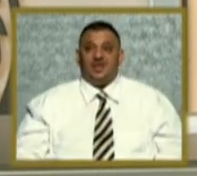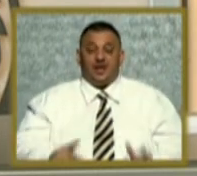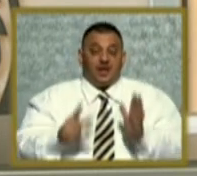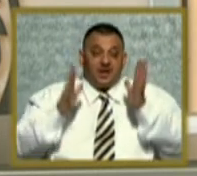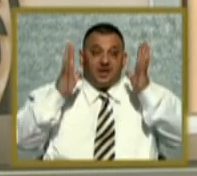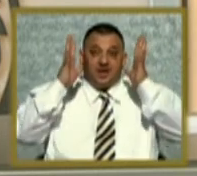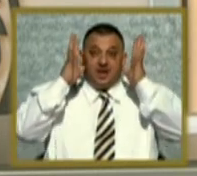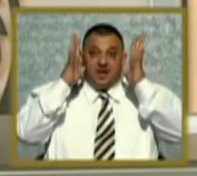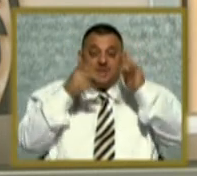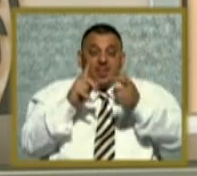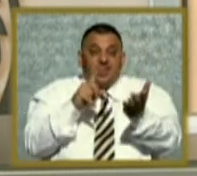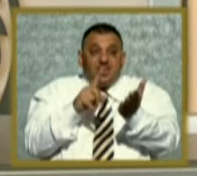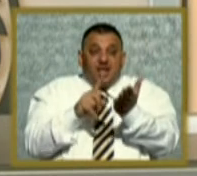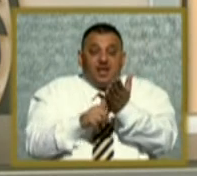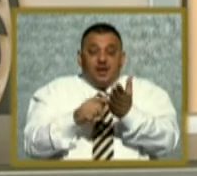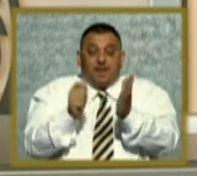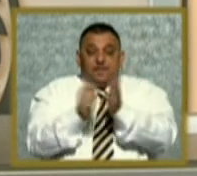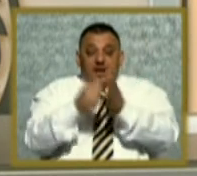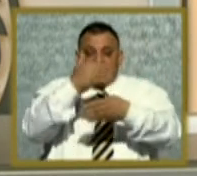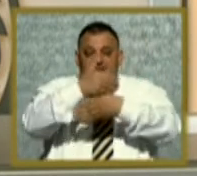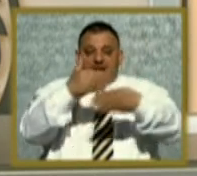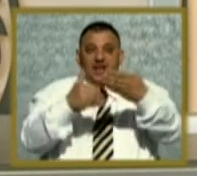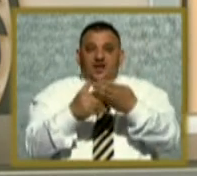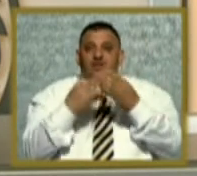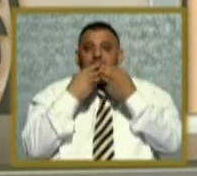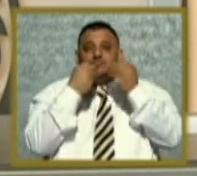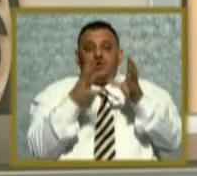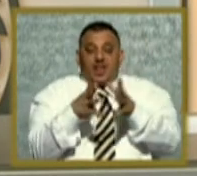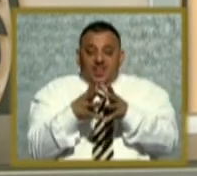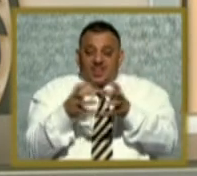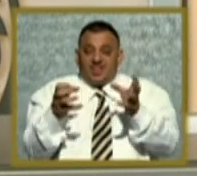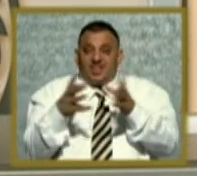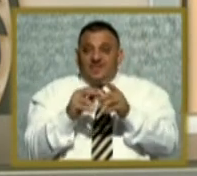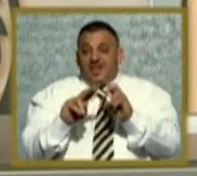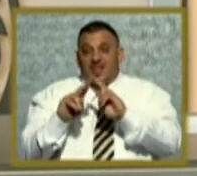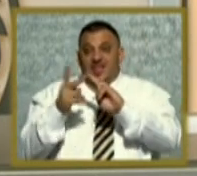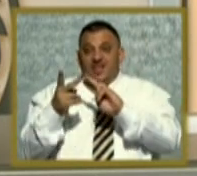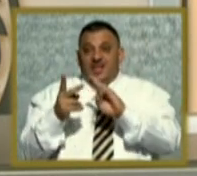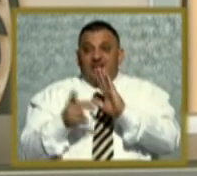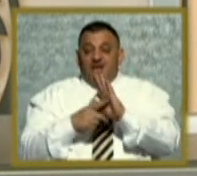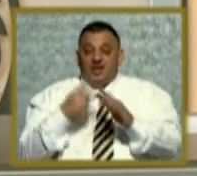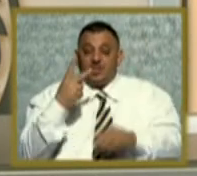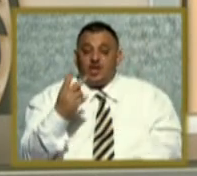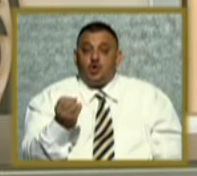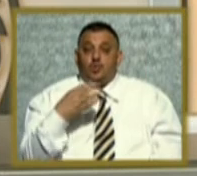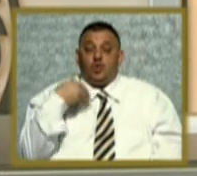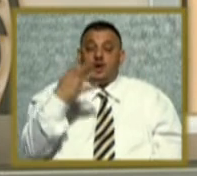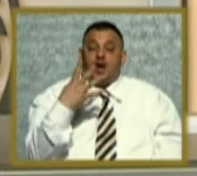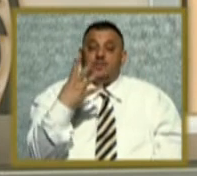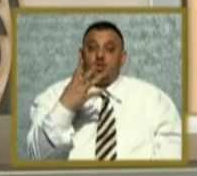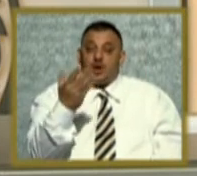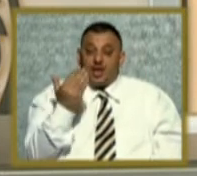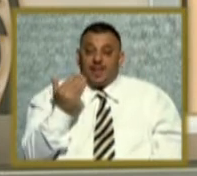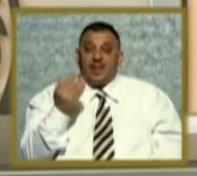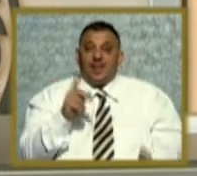صلى 12 ركعة بنى الله له بيتا في الجنة، وجاء تفصيلها في حديث آخر، ثنتان قبل الصبح وأربع قبل الظهر